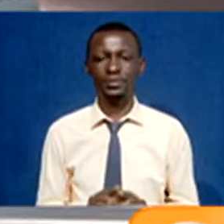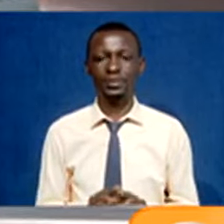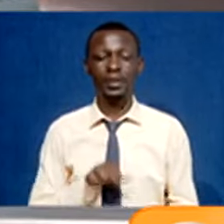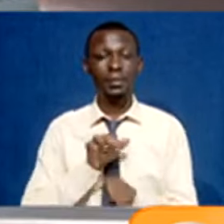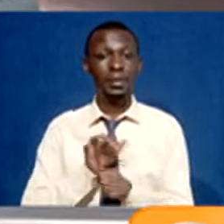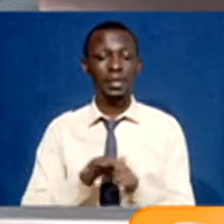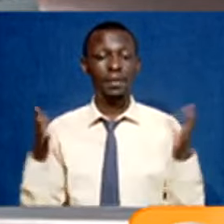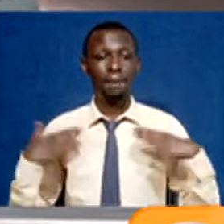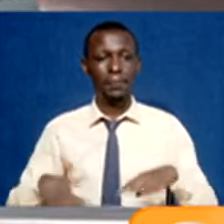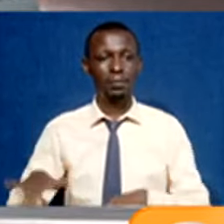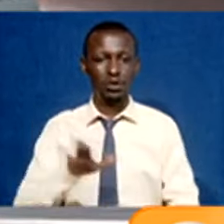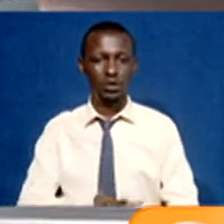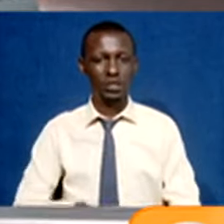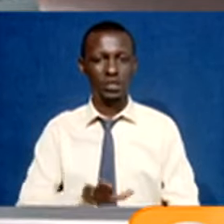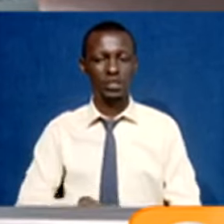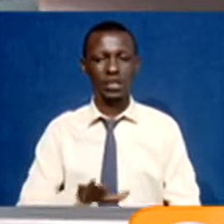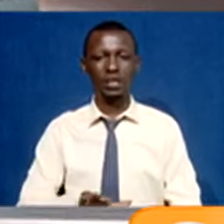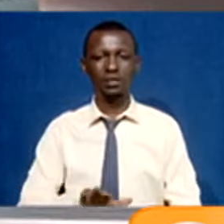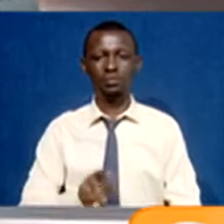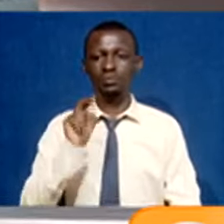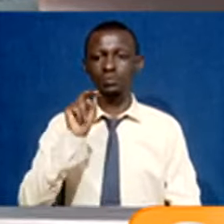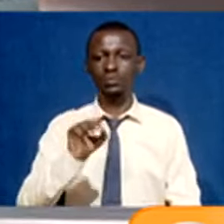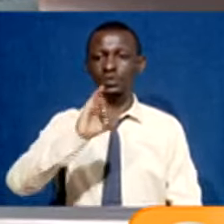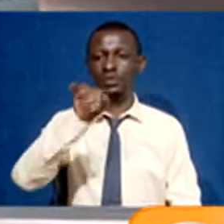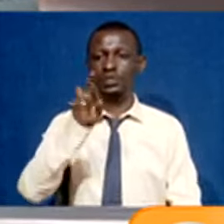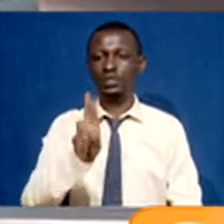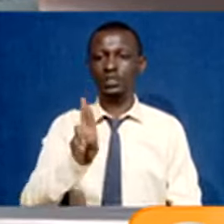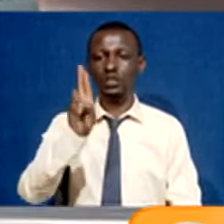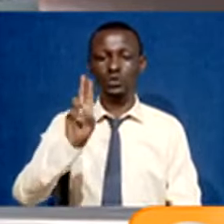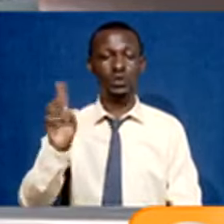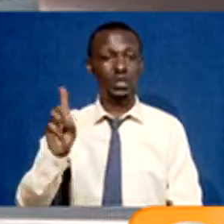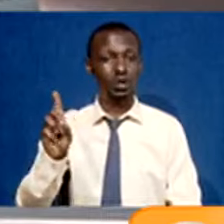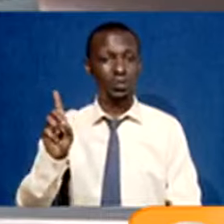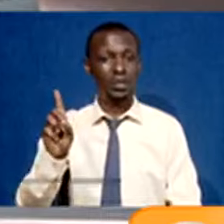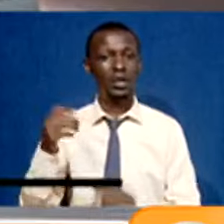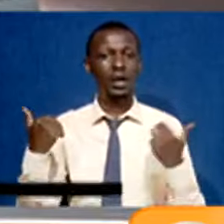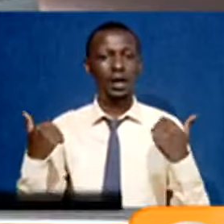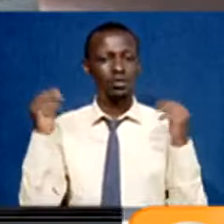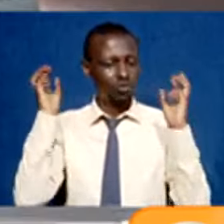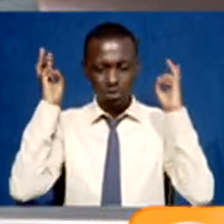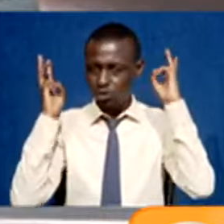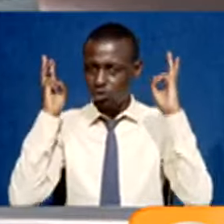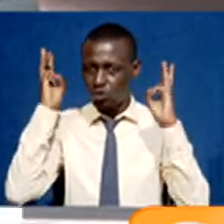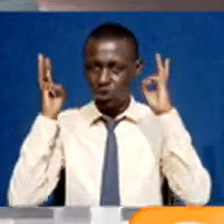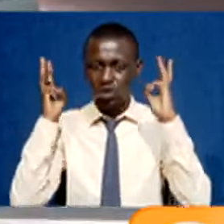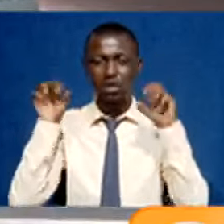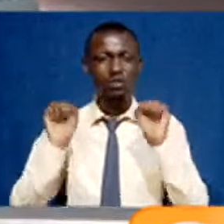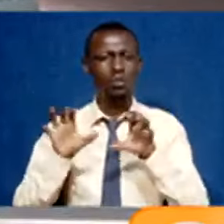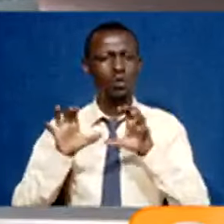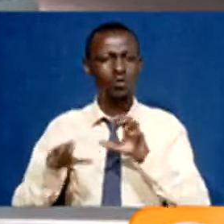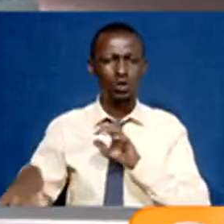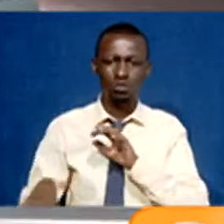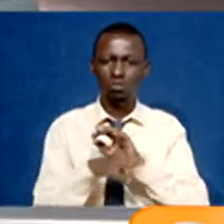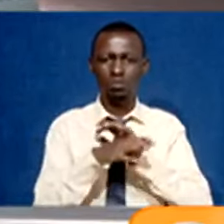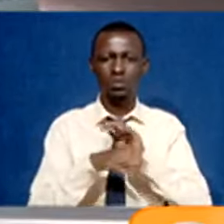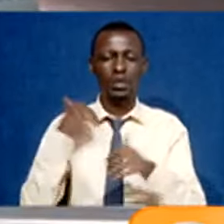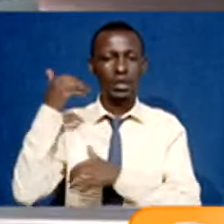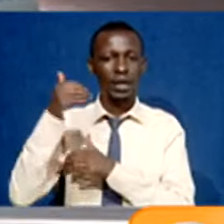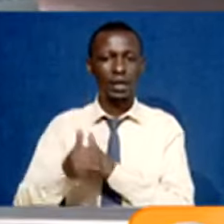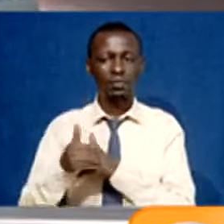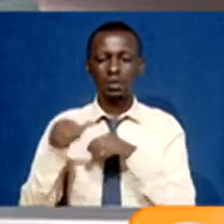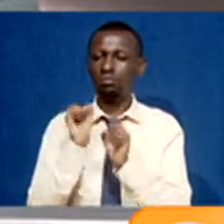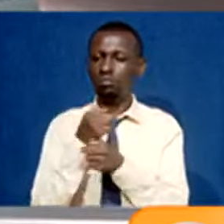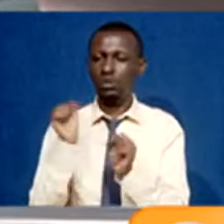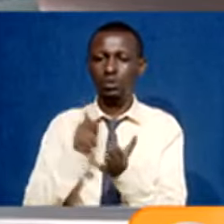Maelfu ya wakazi wa eneo la Chokaa huko Njiru hapa Nairobi sasa wanakabiliwa na hofu za kuondolewa kwa nguvu eneo hilo baada ya kushindwa